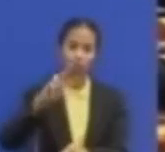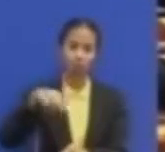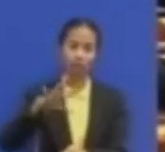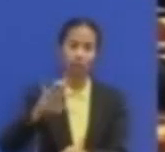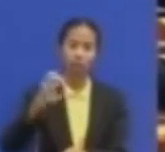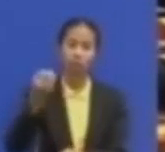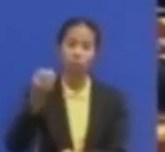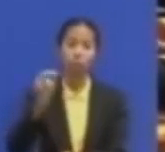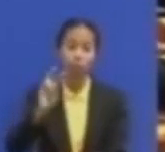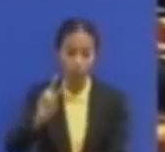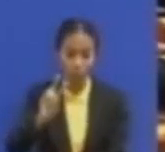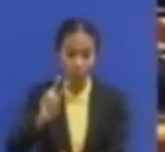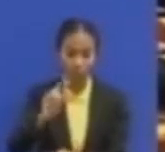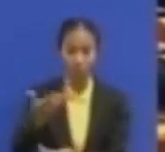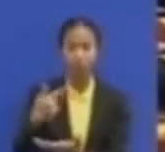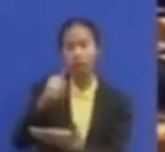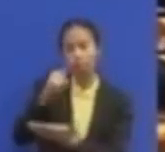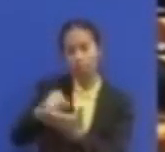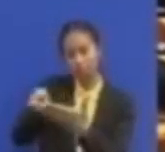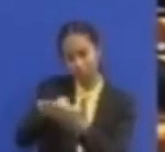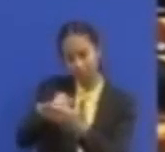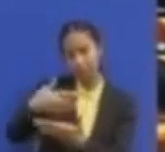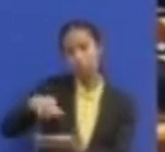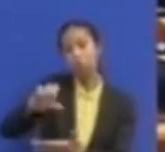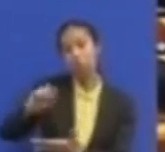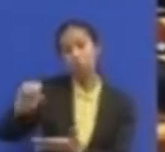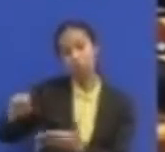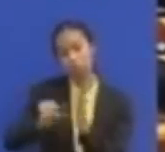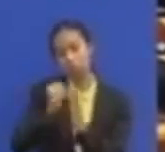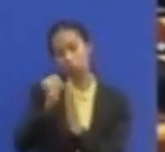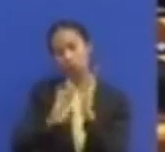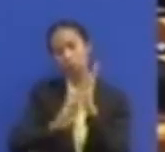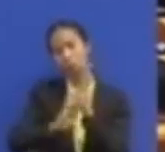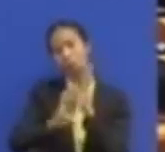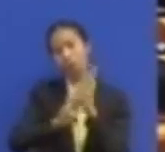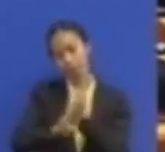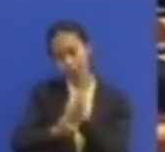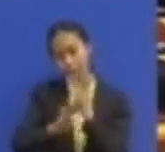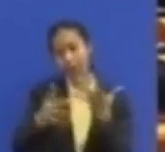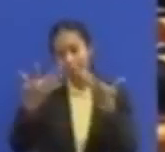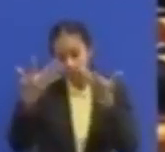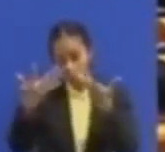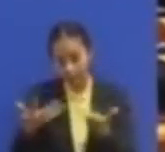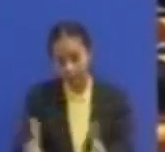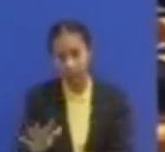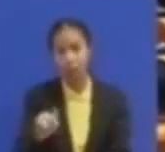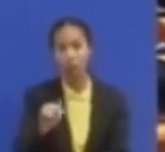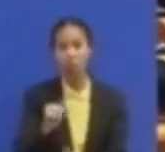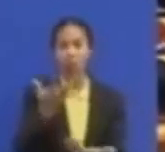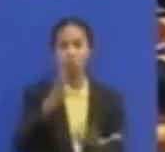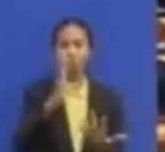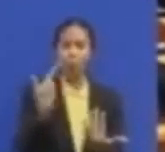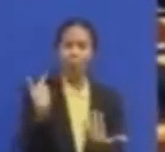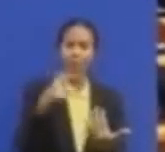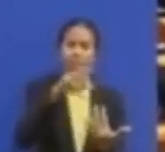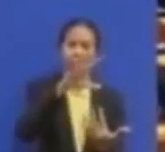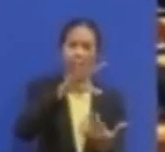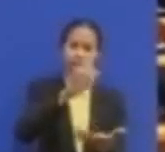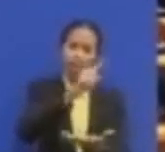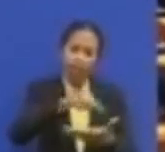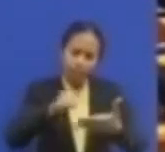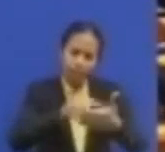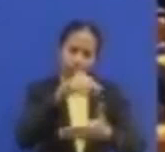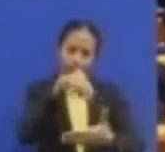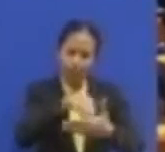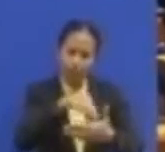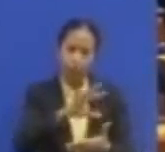เป็นสมาชิกสภาผู้แทนราษฎรจังหวัดบุรีรัมย์จากนั้นนะคะก็ได้รับเลือกตั้งให้เป็นสมาชิกสภาผู้แทนราษฎร